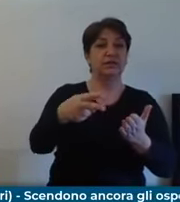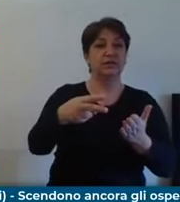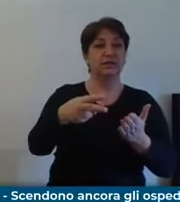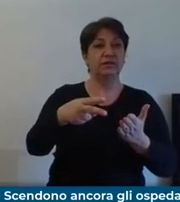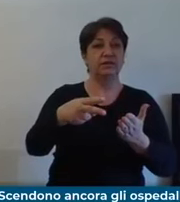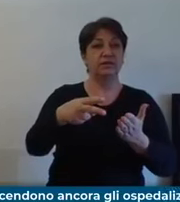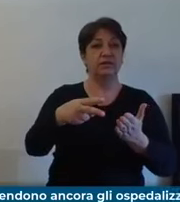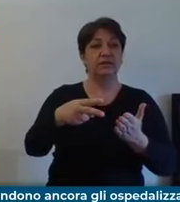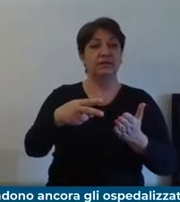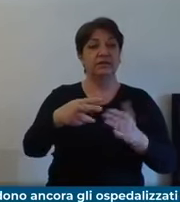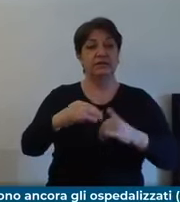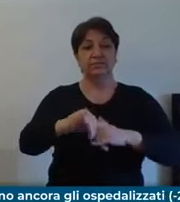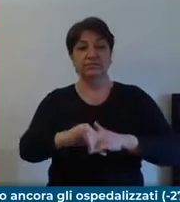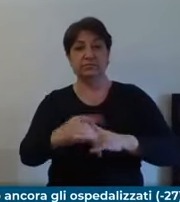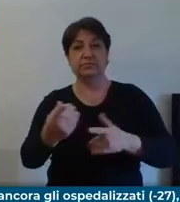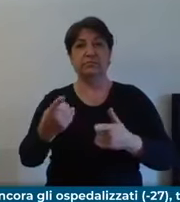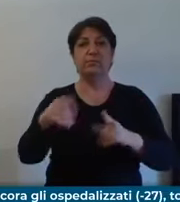dispositivi.